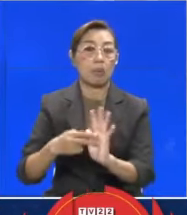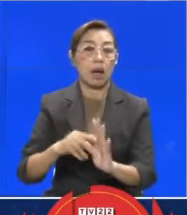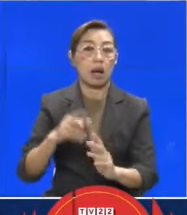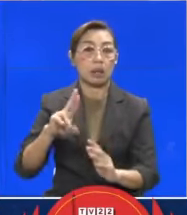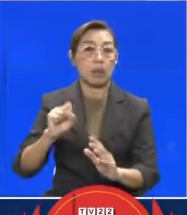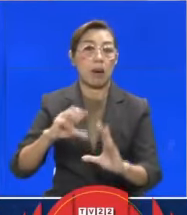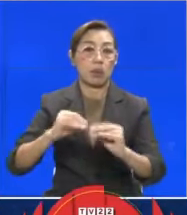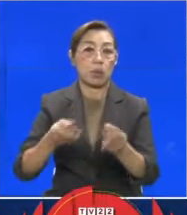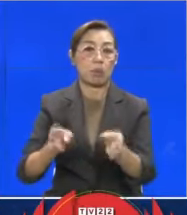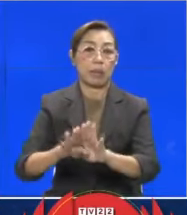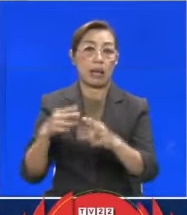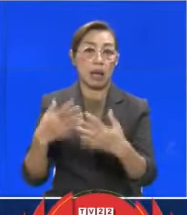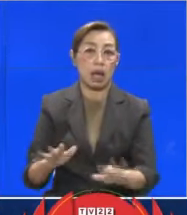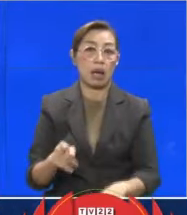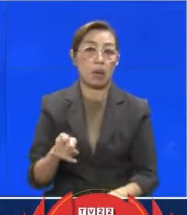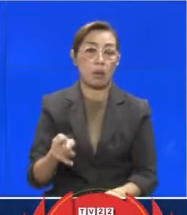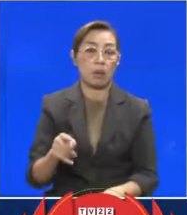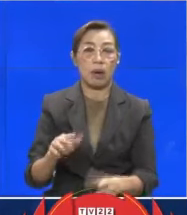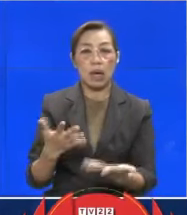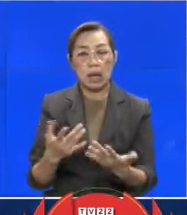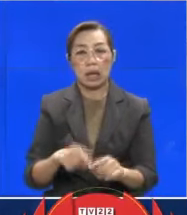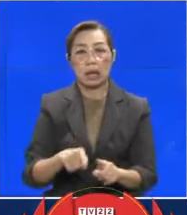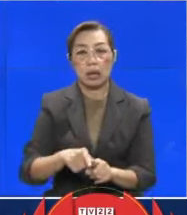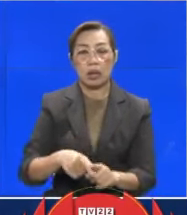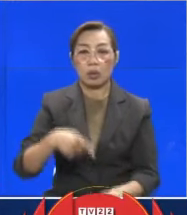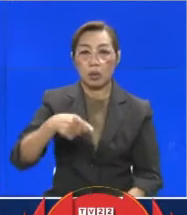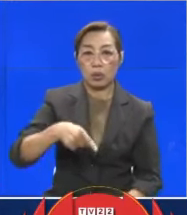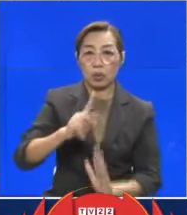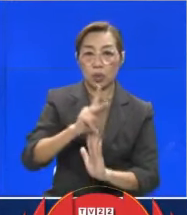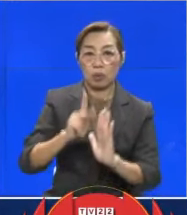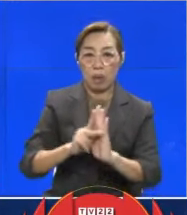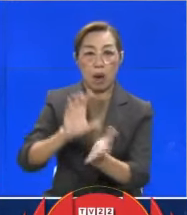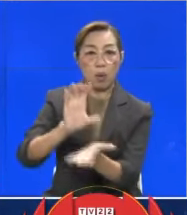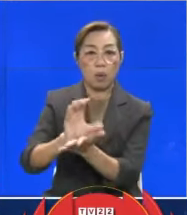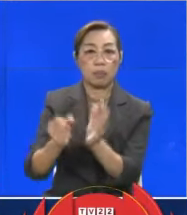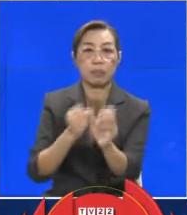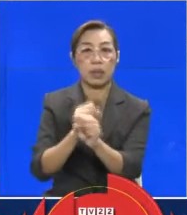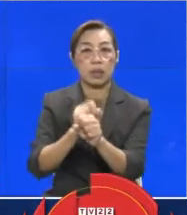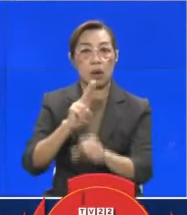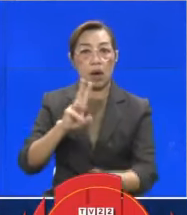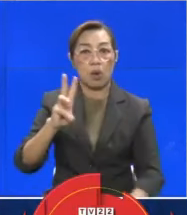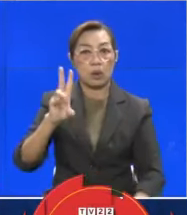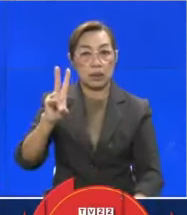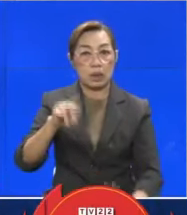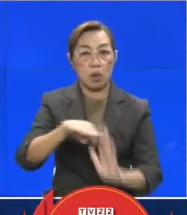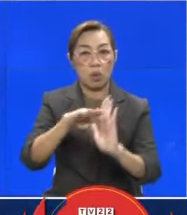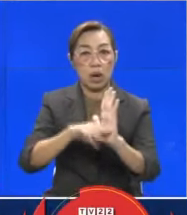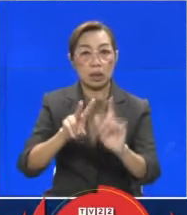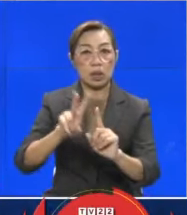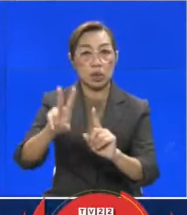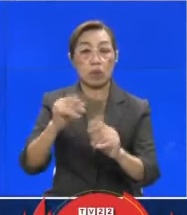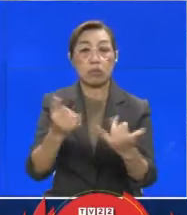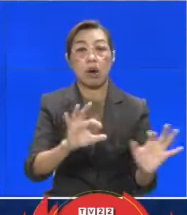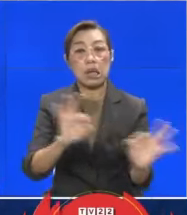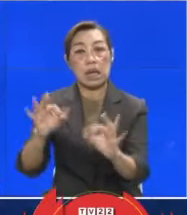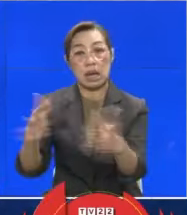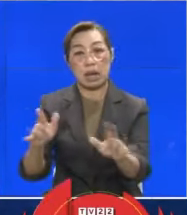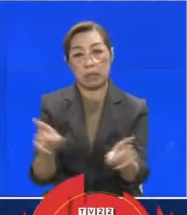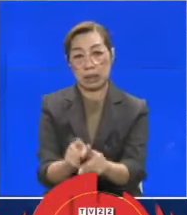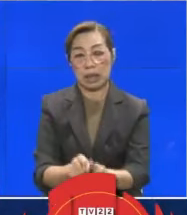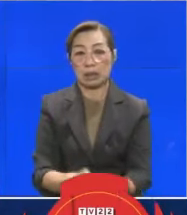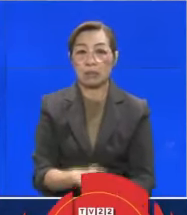ประชุมแล้วซึ่งการพิจารณาร่างพระราชบัญญัติงบประมาณรายจ่ายประจำปีงบประมาณ2567วาระที่2ก็ถูกเลื่อนออกไปแล้ว